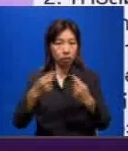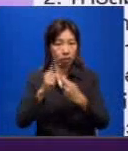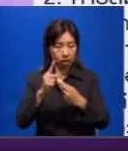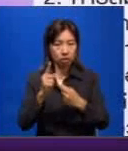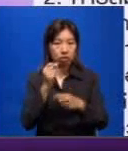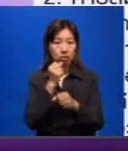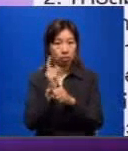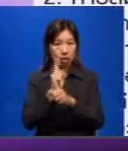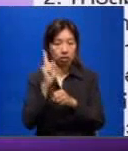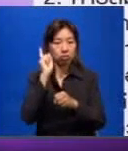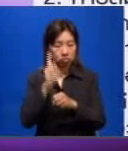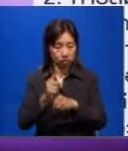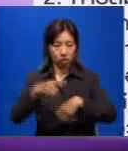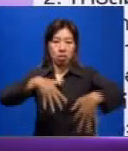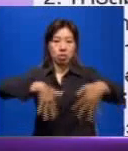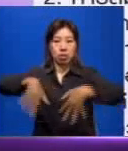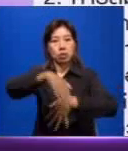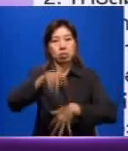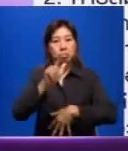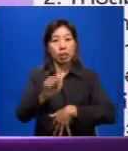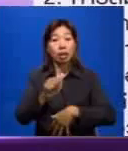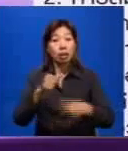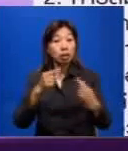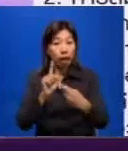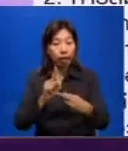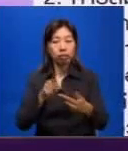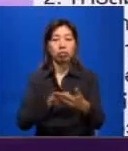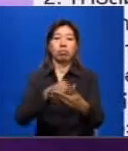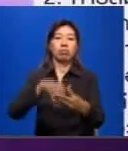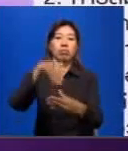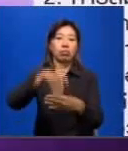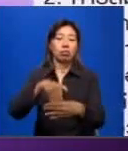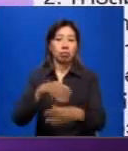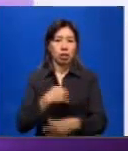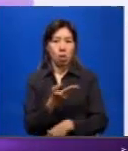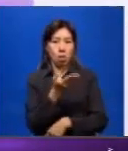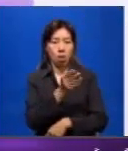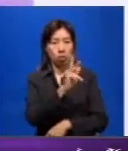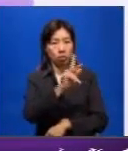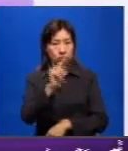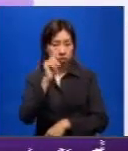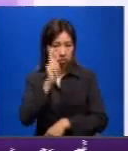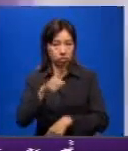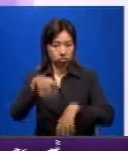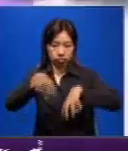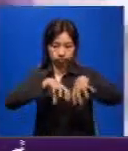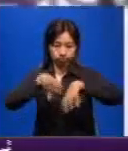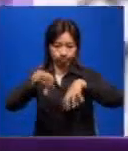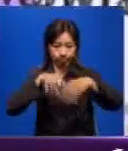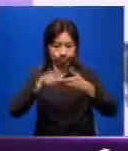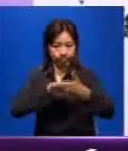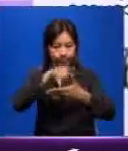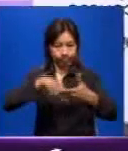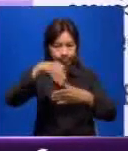างเดียวคือการฟังเสียงประชาชนผ่านการเลือกตั้งโดยขอให้กกต.ดำเนินการจัดการเลือกตั้งใหม่ภาย